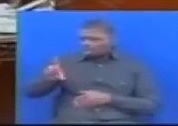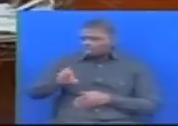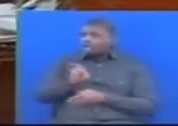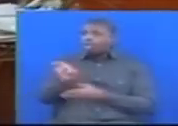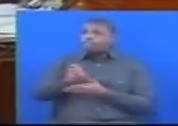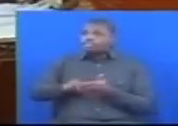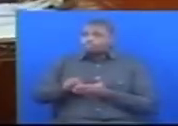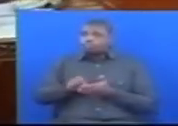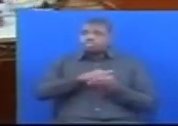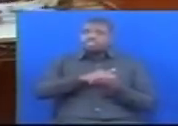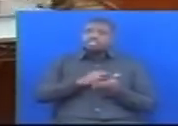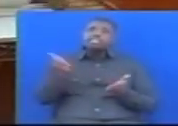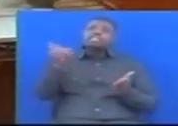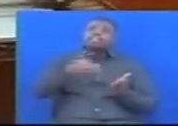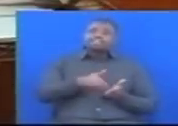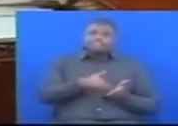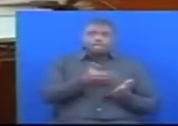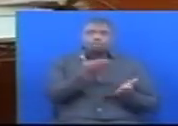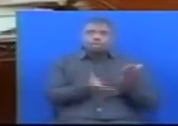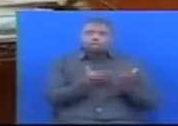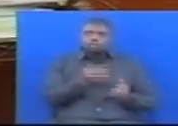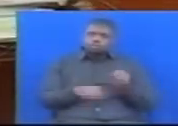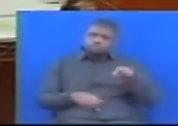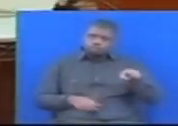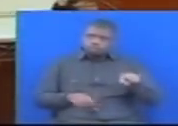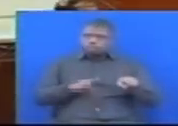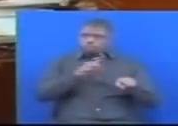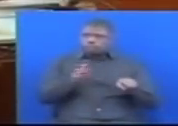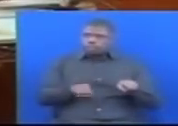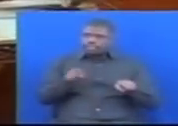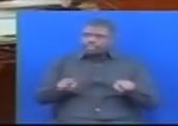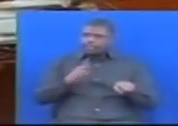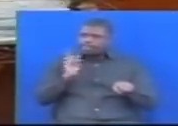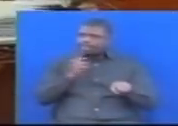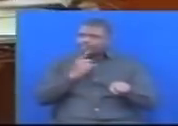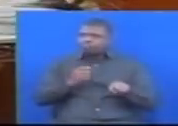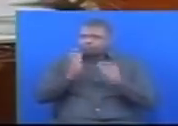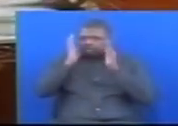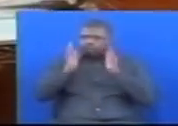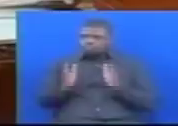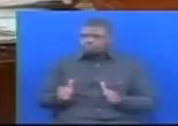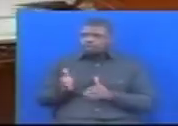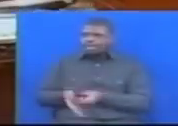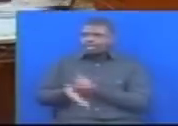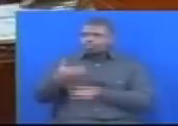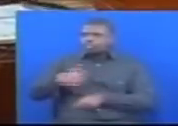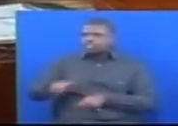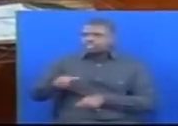itafikia kiwango hicho? Na B, je, ni lini serikali itatekeleza ahadi yake ya